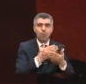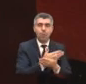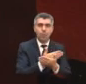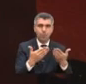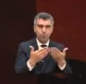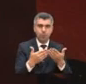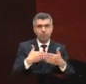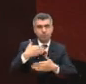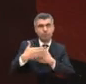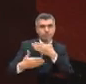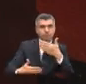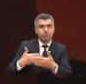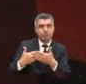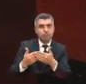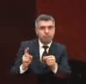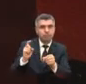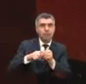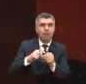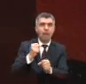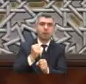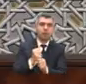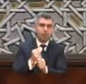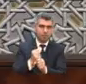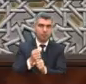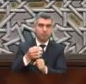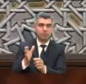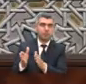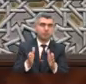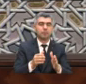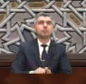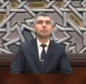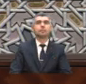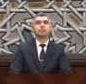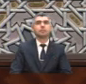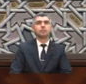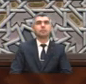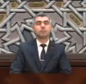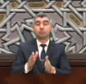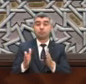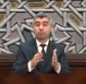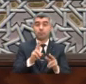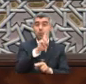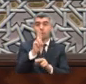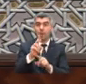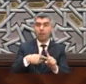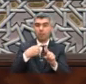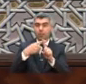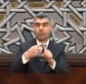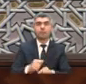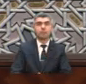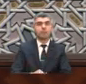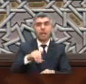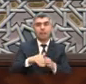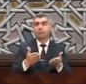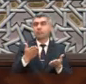التاهيل للادماج في سوق الشغل. وشكرا. شكرا السيد الوزير المحترم. اذا نمر لتقييمات السيدات والساده النواب.